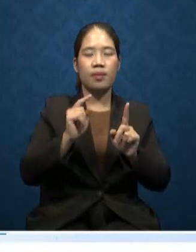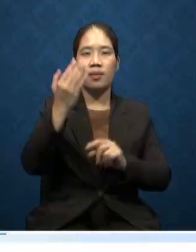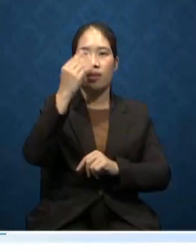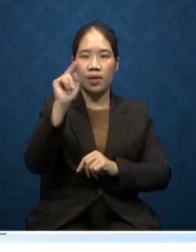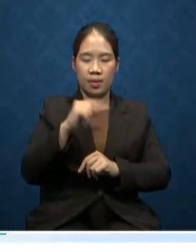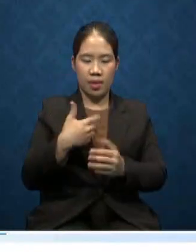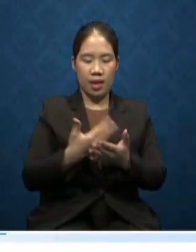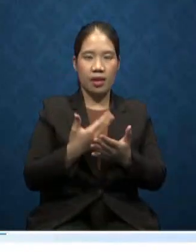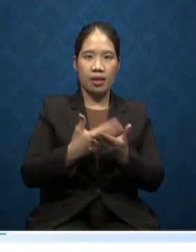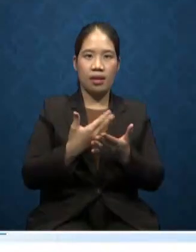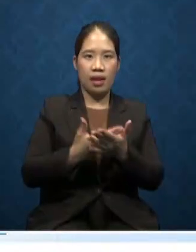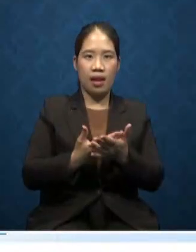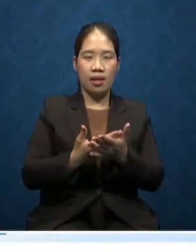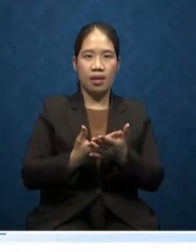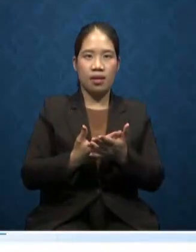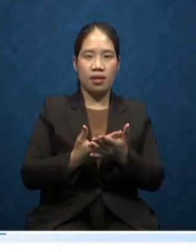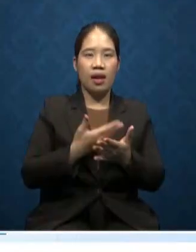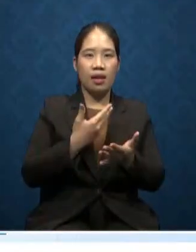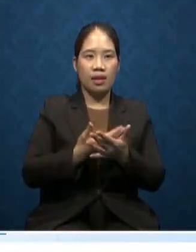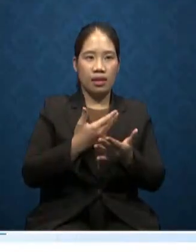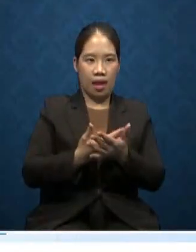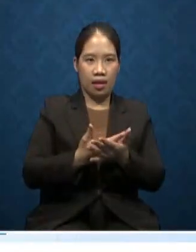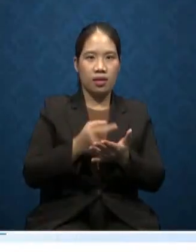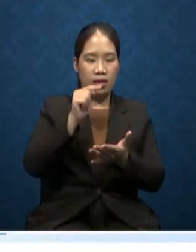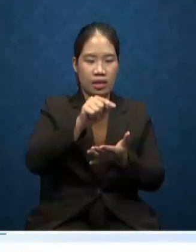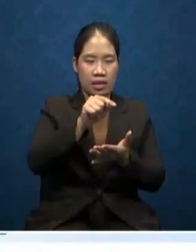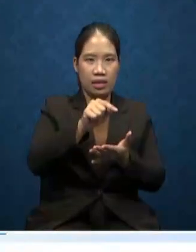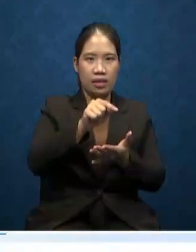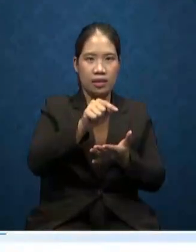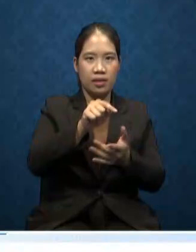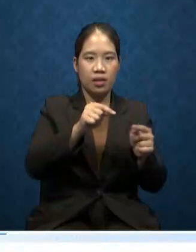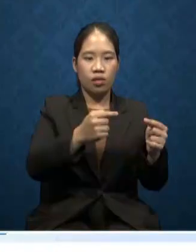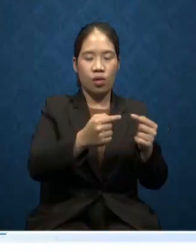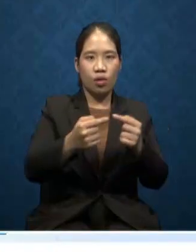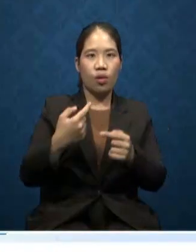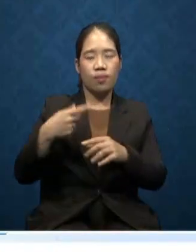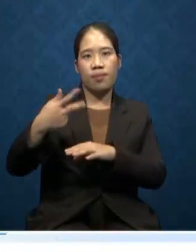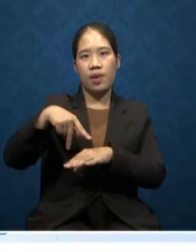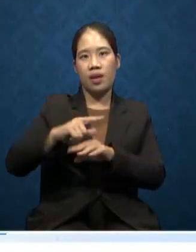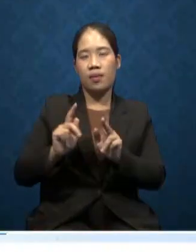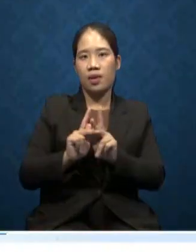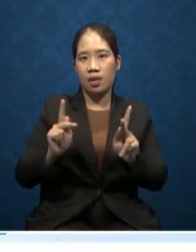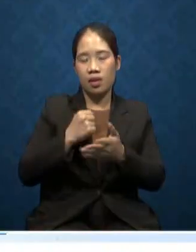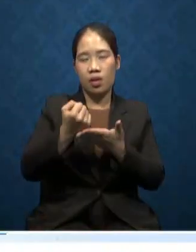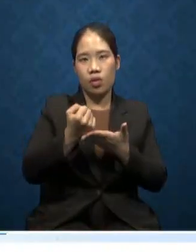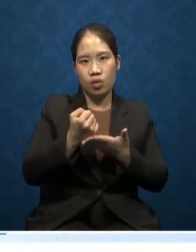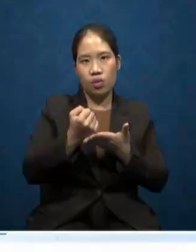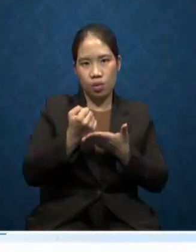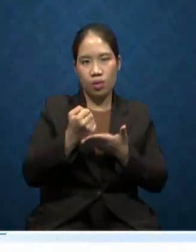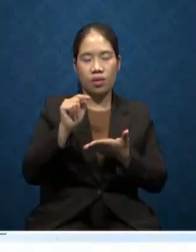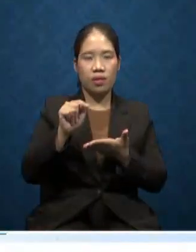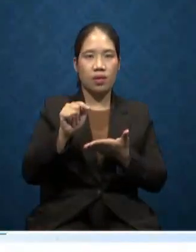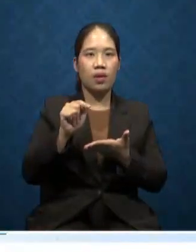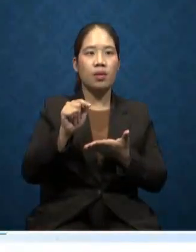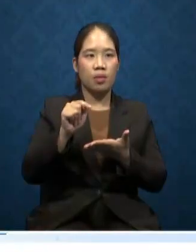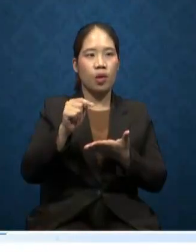เงินที่ถูกส่งต่อจากเซ็เตอ์ 1 ไปอย่เซ็เตอ์ 1ที่ท่านประทานกระมาธิการได้กรู้นานำเรีไปเมอสะครู่ว่า